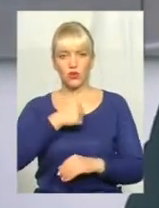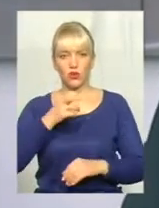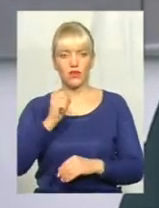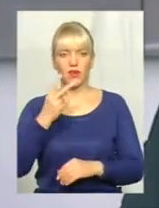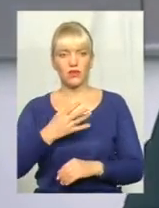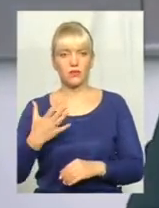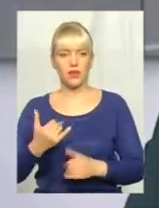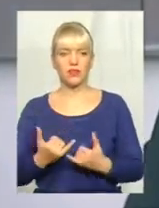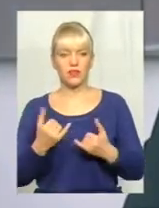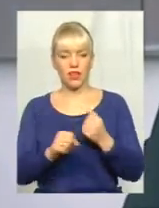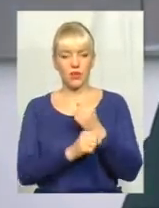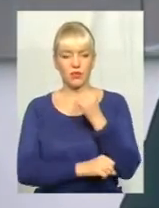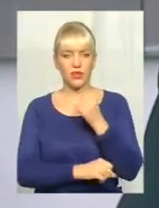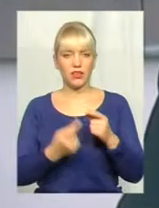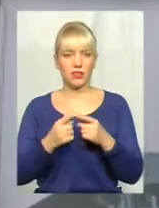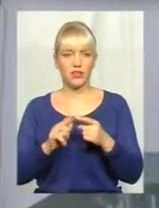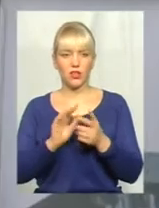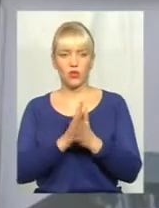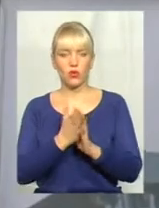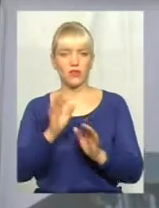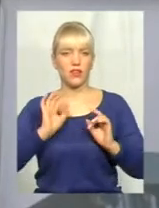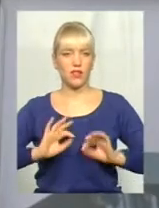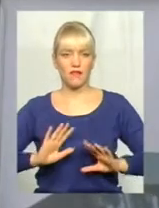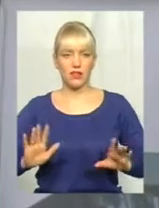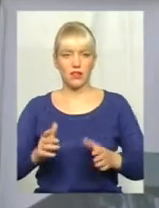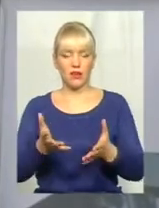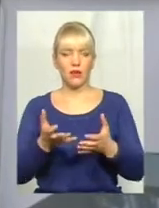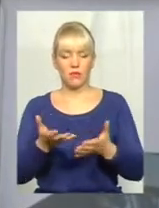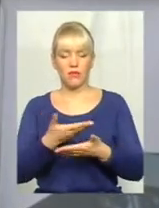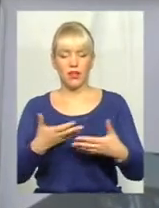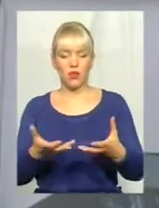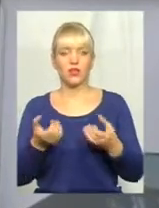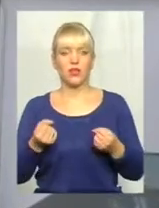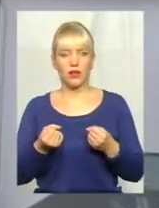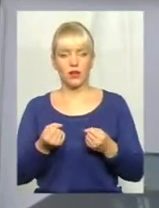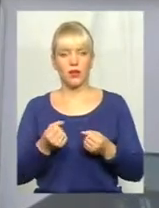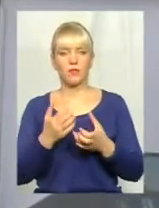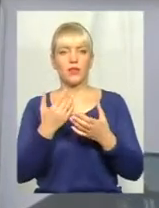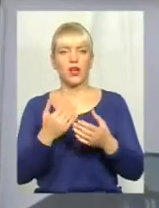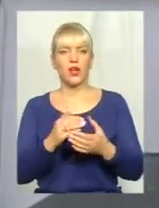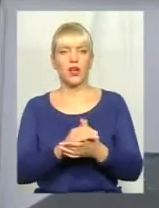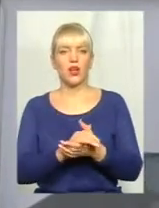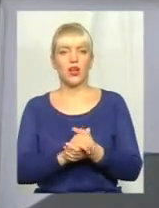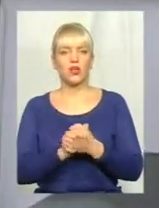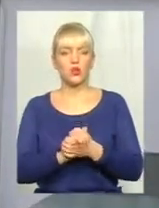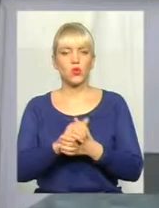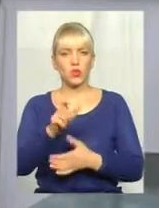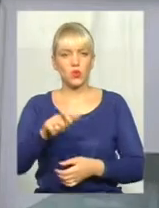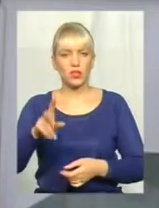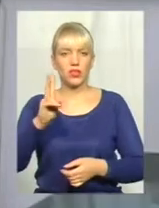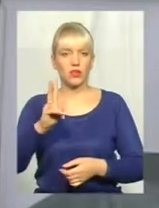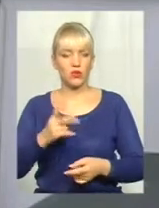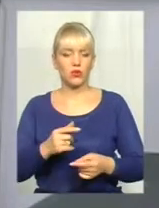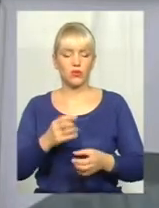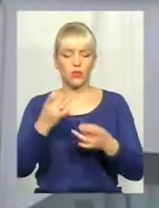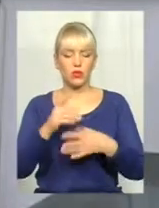для робітника цей договір стає невигідним. Ми отримаємо союзників. Ми отримаємо людей простих, які